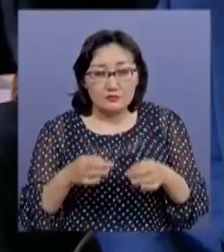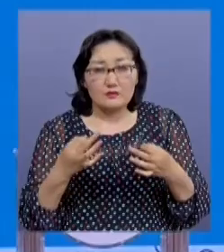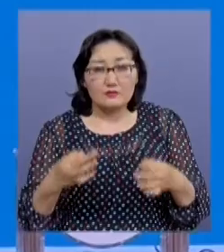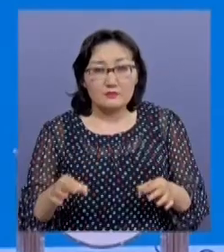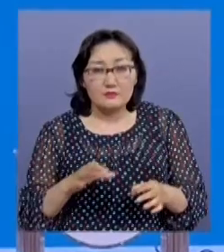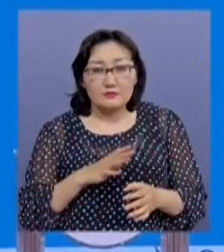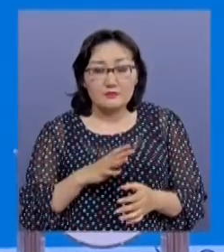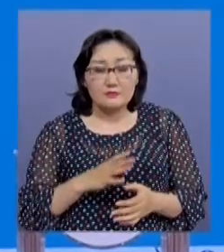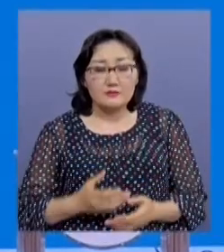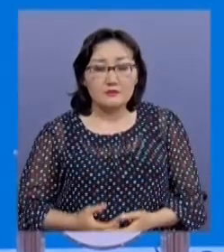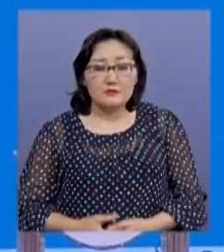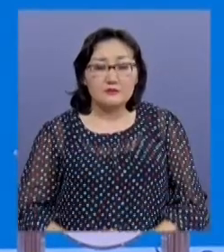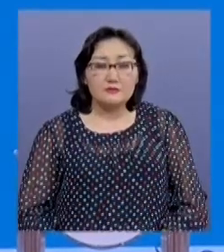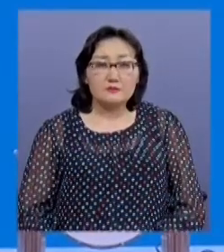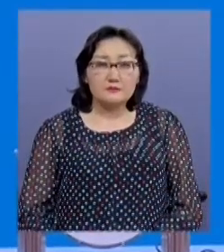бердім.